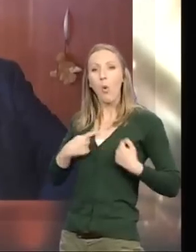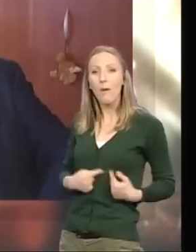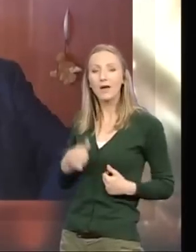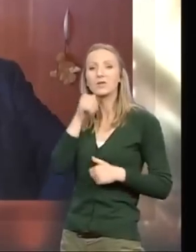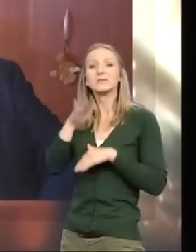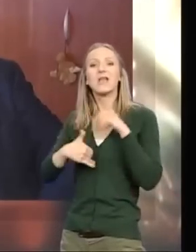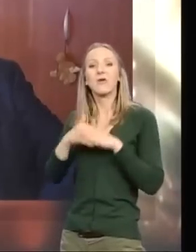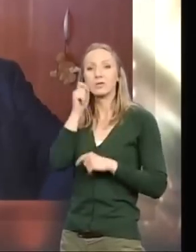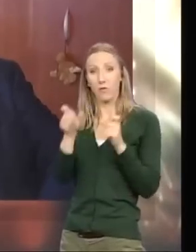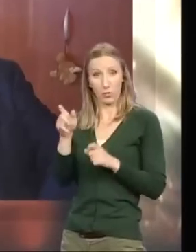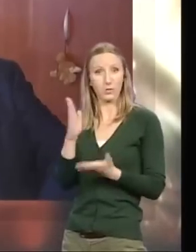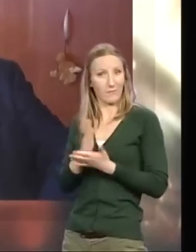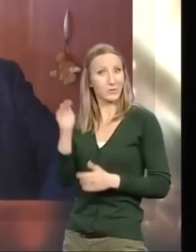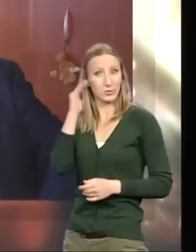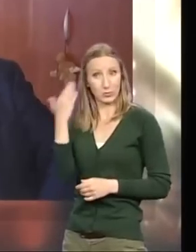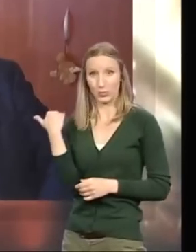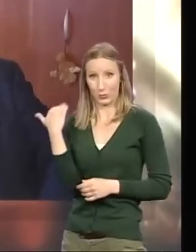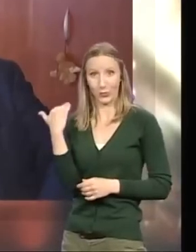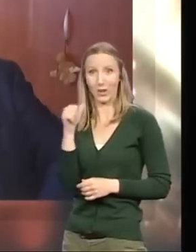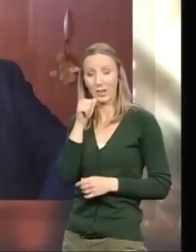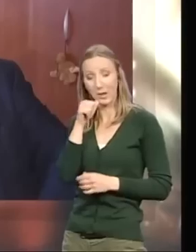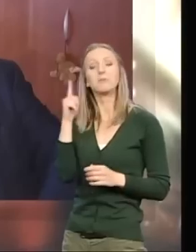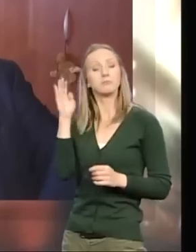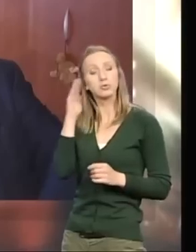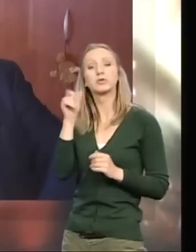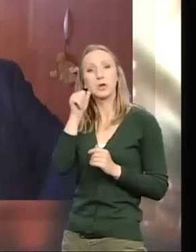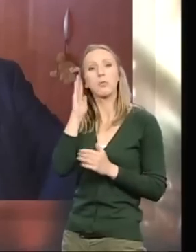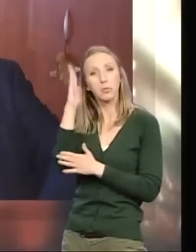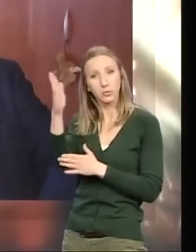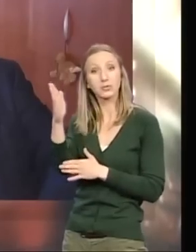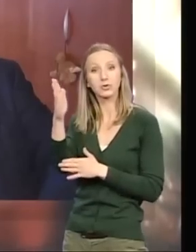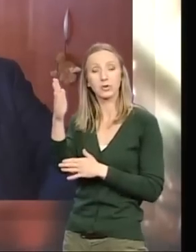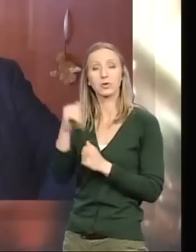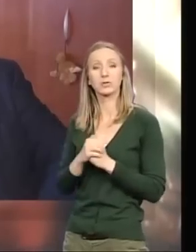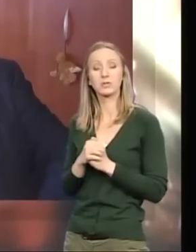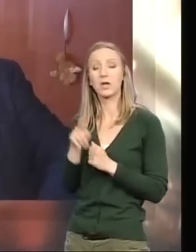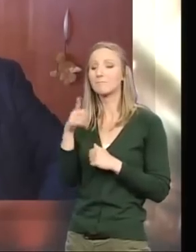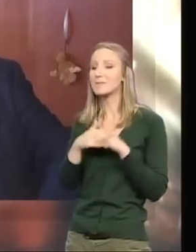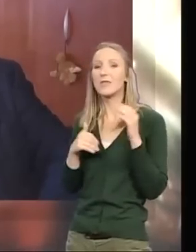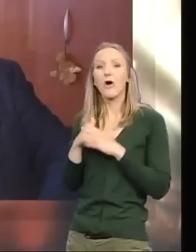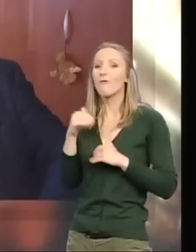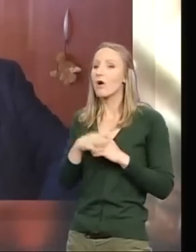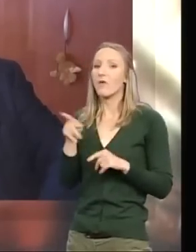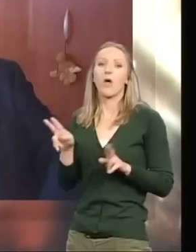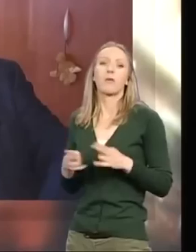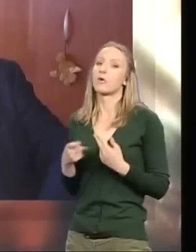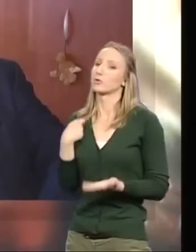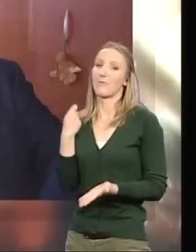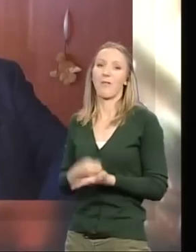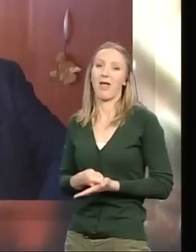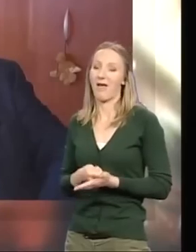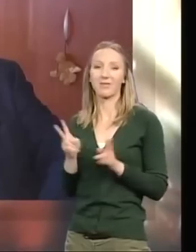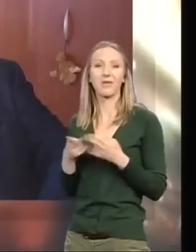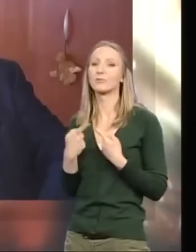ljudi koji žive, čuli ste i čućete i dalje od svih koji žive u stanovanju uz podršku, to zadovoljstvo ne može da se plati, ne može da se